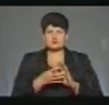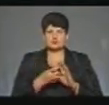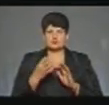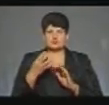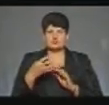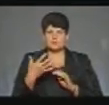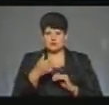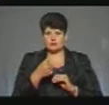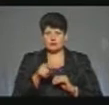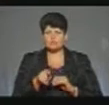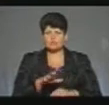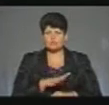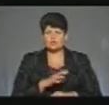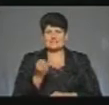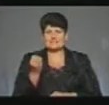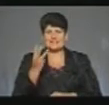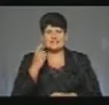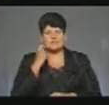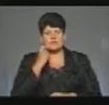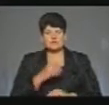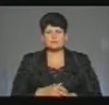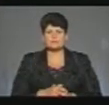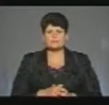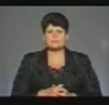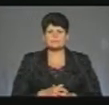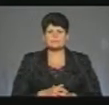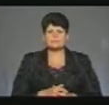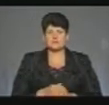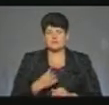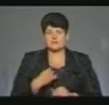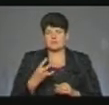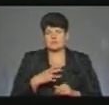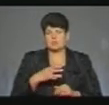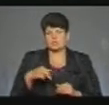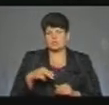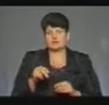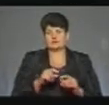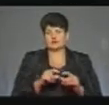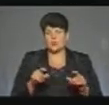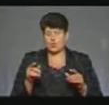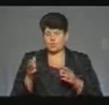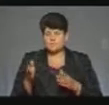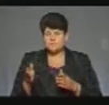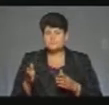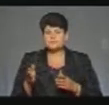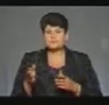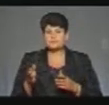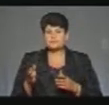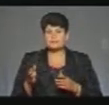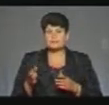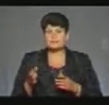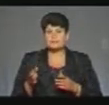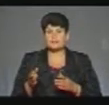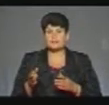року. Йому тоді було 13. Треба було мені йти до школи, і замість школи на